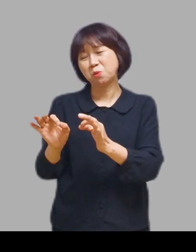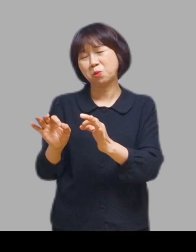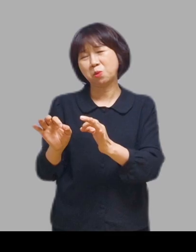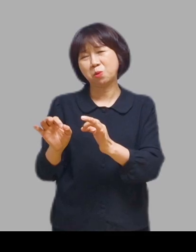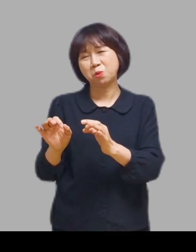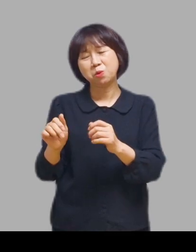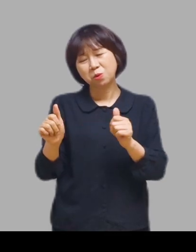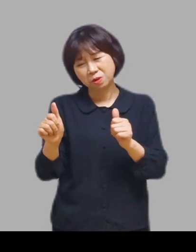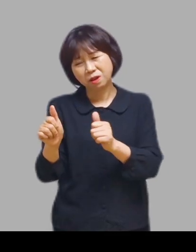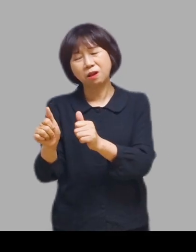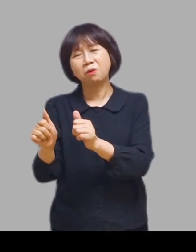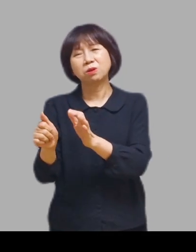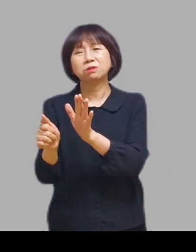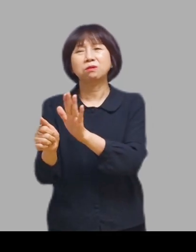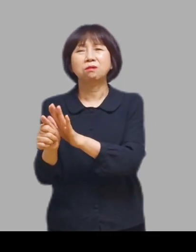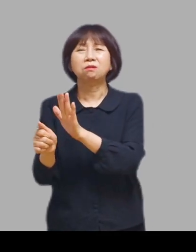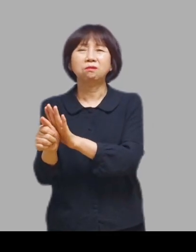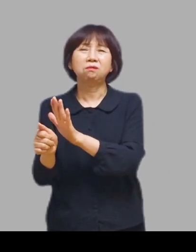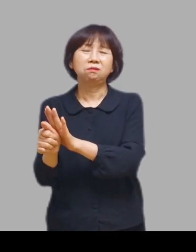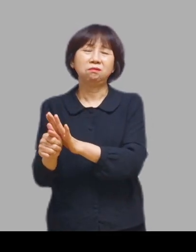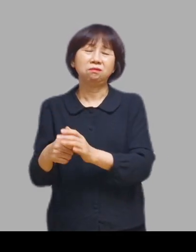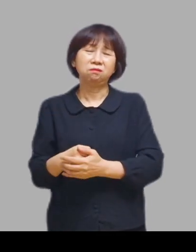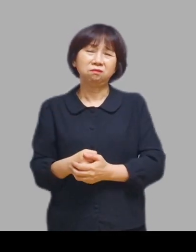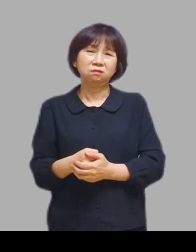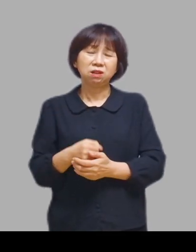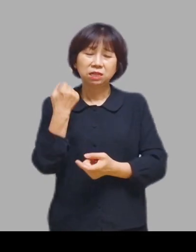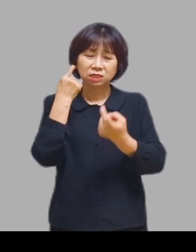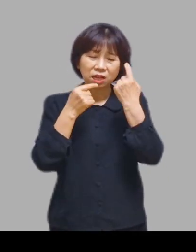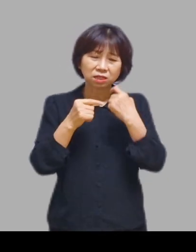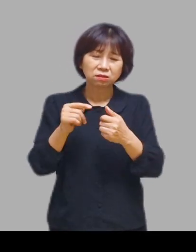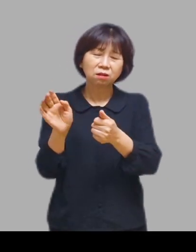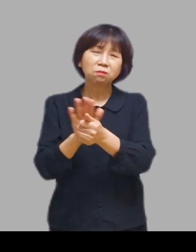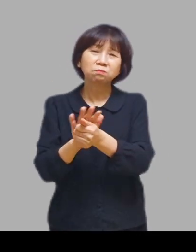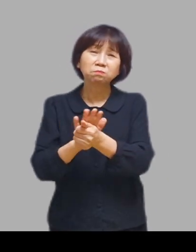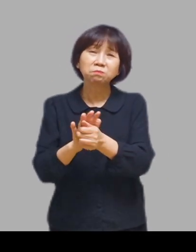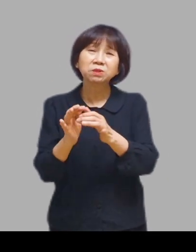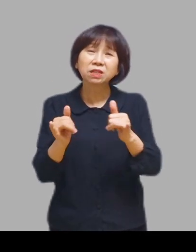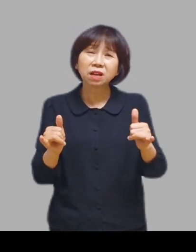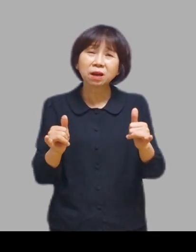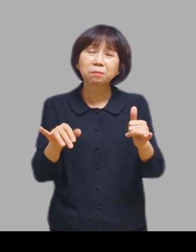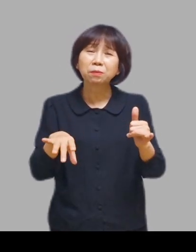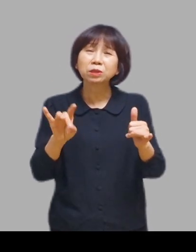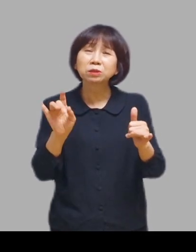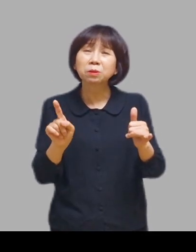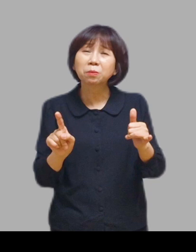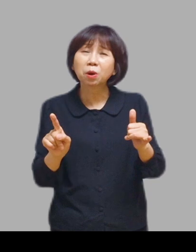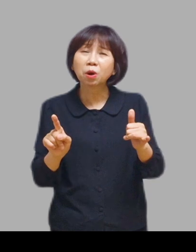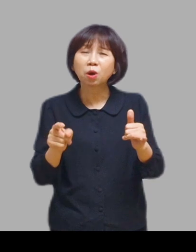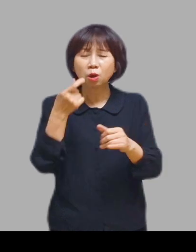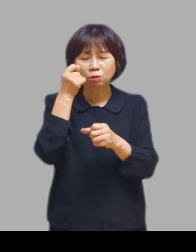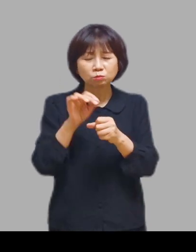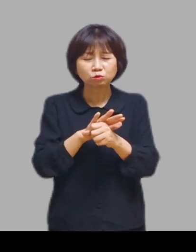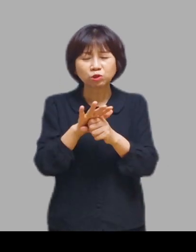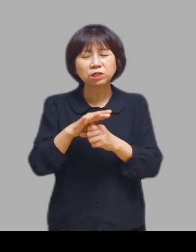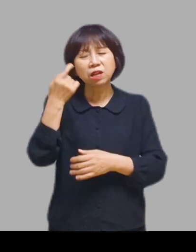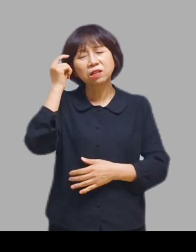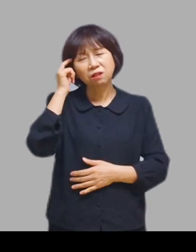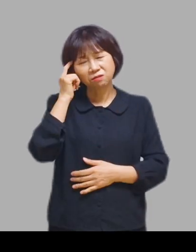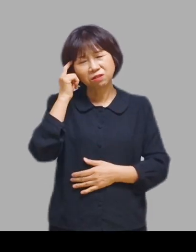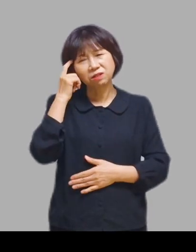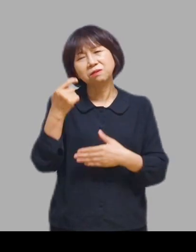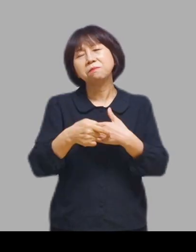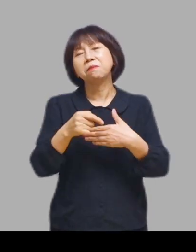움직입니다. 그래서 오늘 우리가 기억할 것은 상처를 만져주는 사람은 먼저 불쌍히